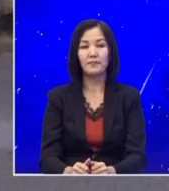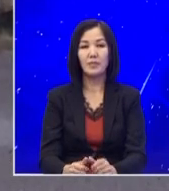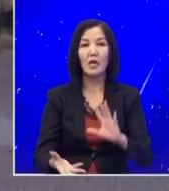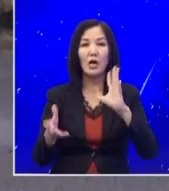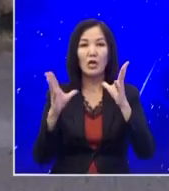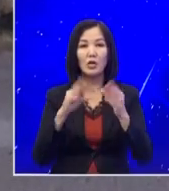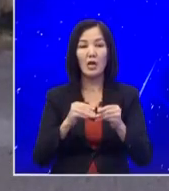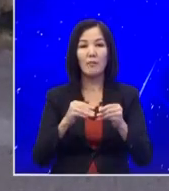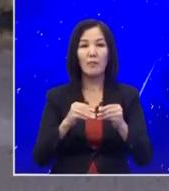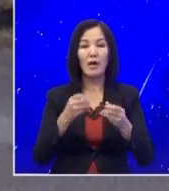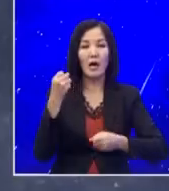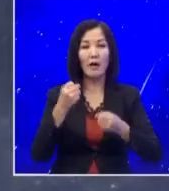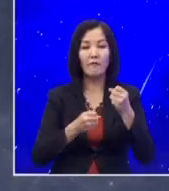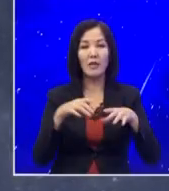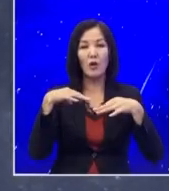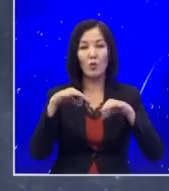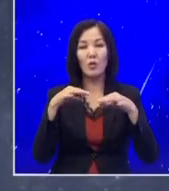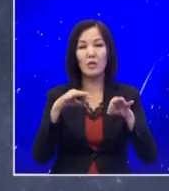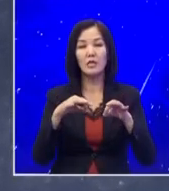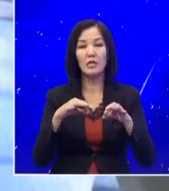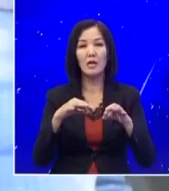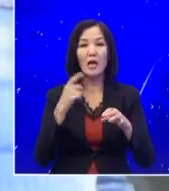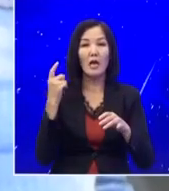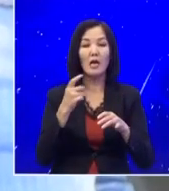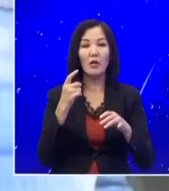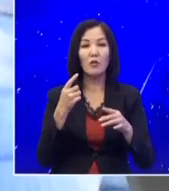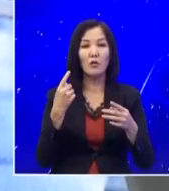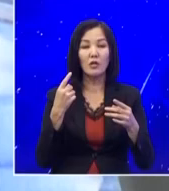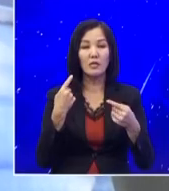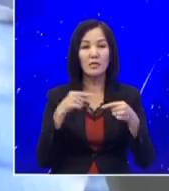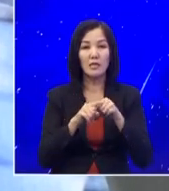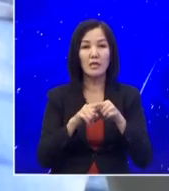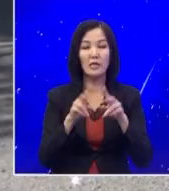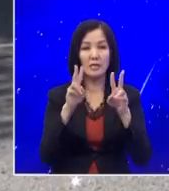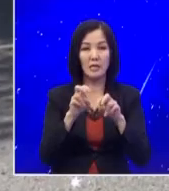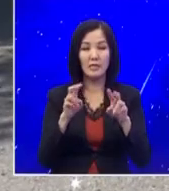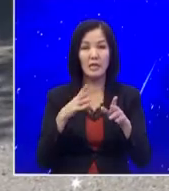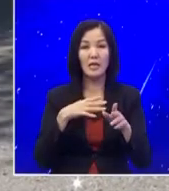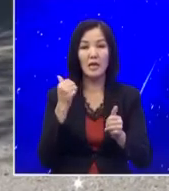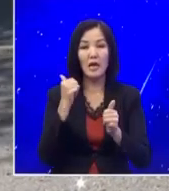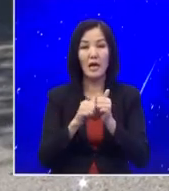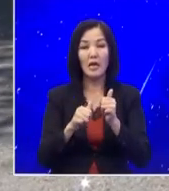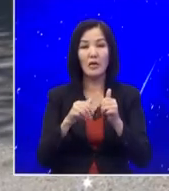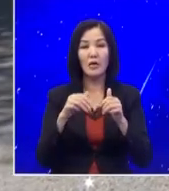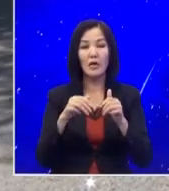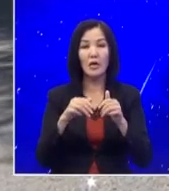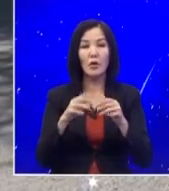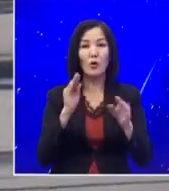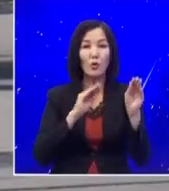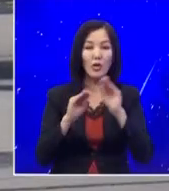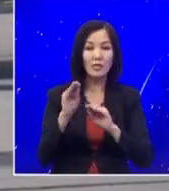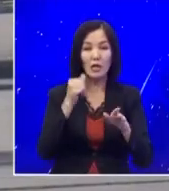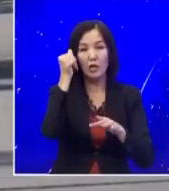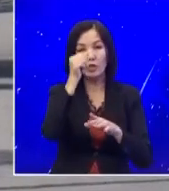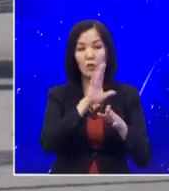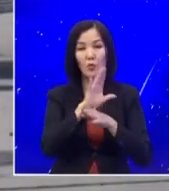Жалпы автокөліктердің экологиялық стандартқа сәйкестігі арнайы құрылғының көмегі арқылы тексеріледі. Әр көліктің құрастырылған жылына және